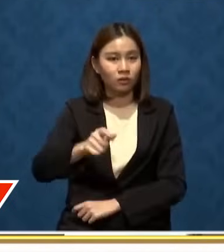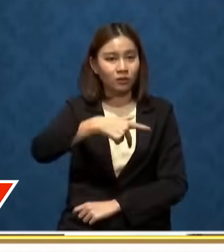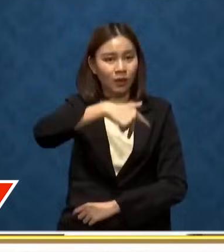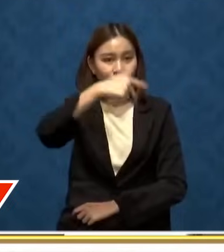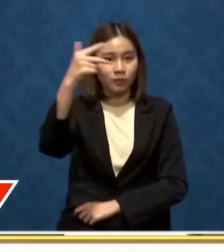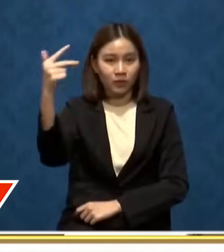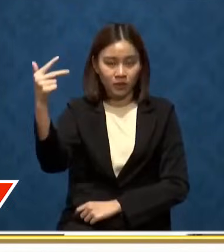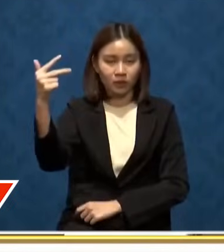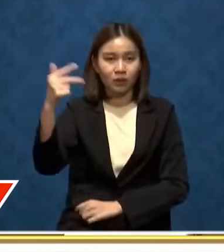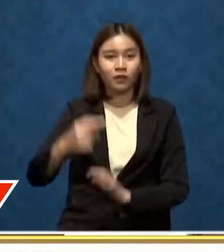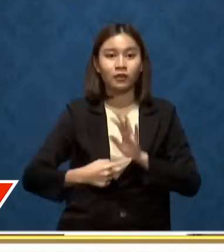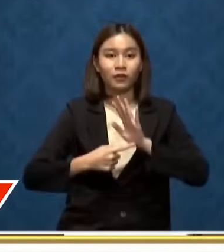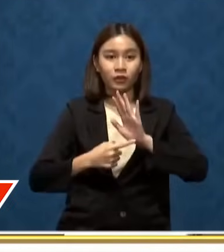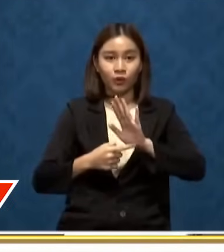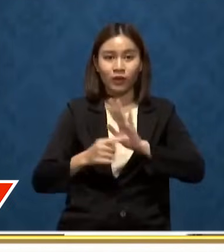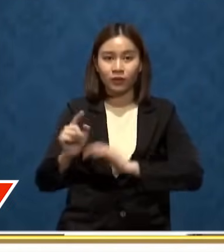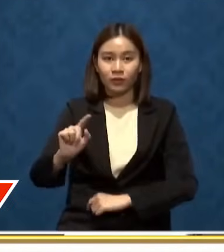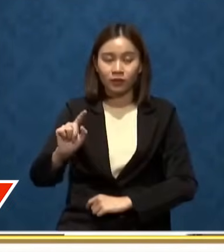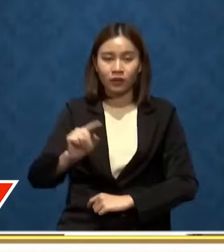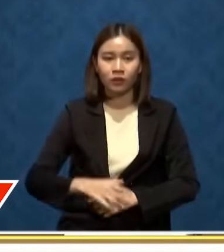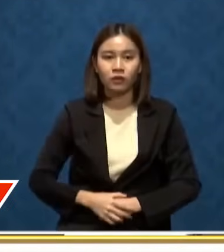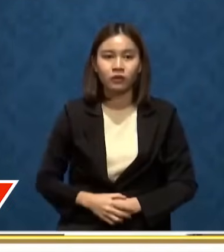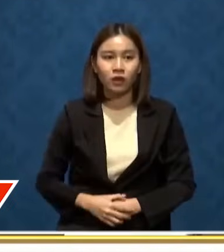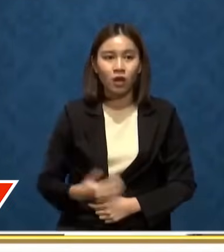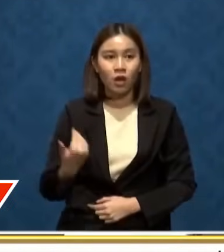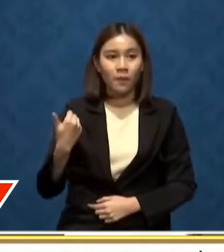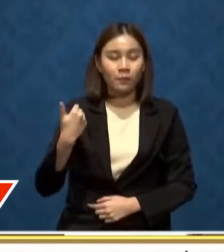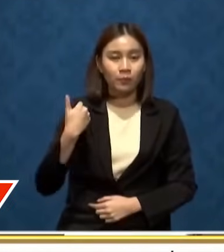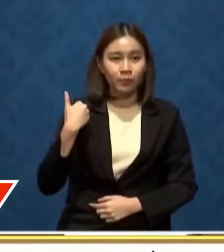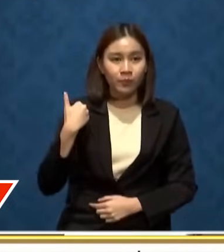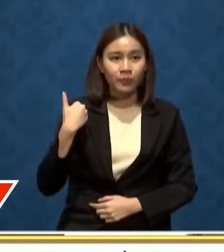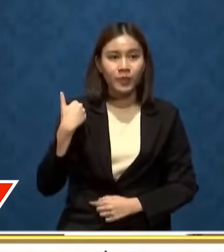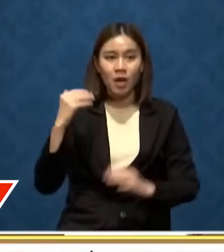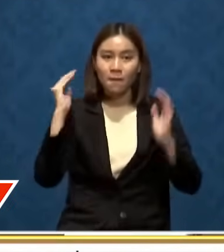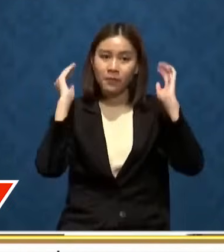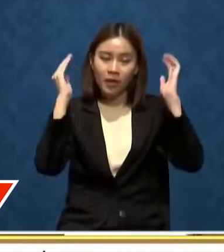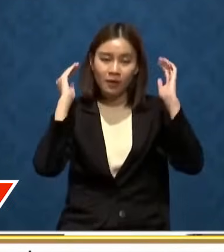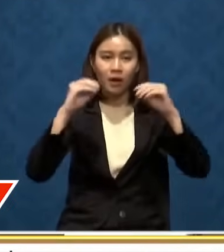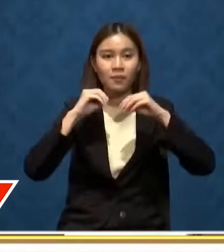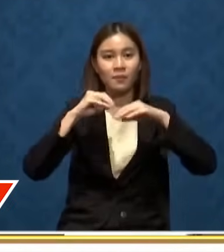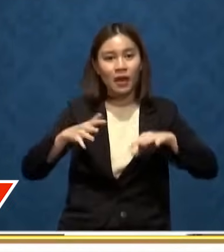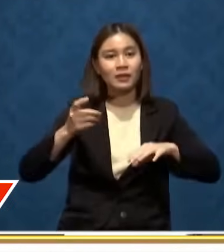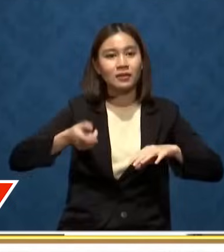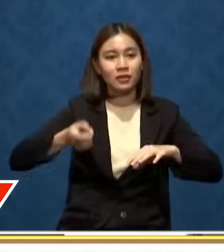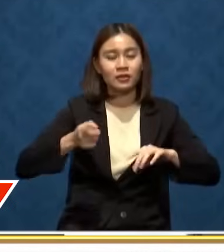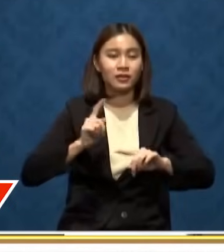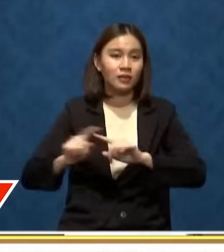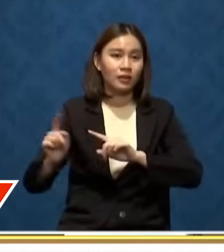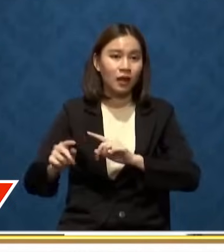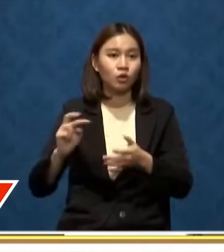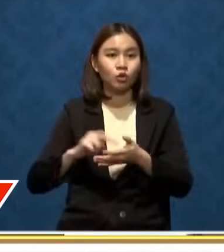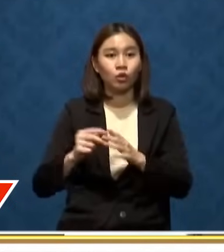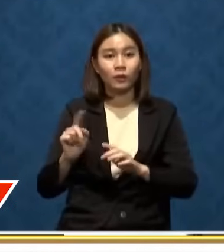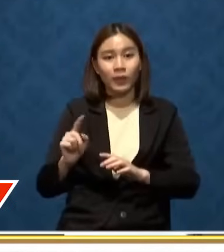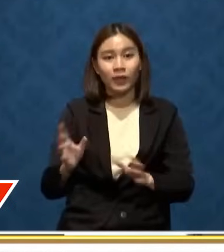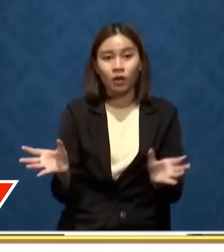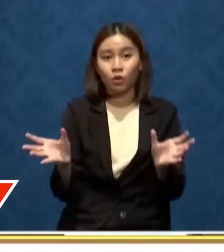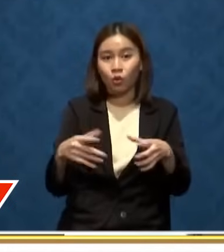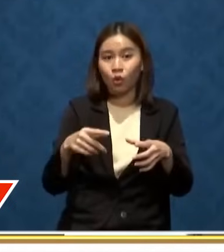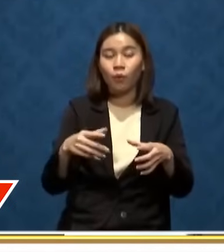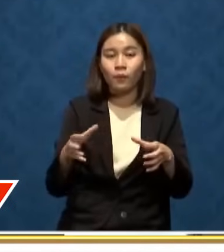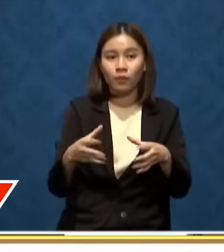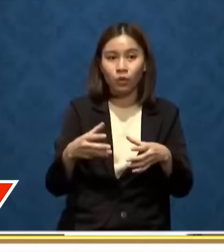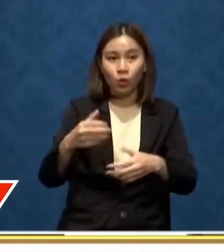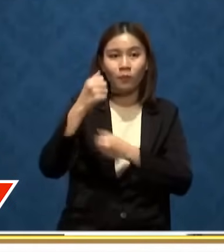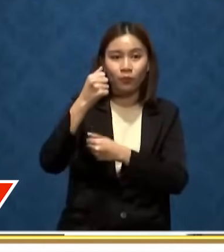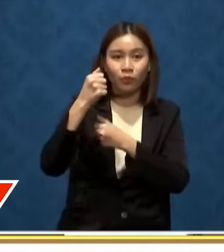ค่ะยกตัวอย่างเช่นเราจะมีคอนเทนต์และการนำเสนอข้อเท็จจริงของการสลายการชุมนุมและการ